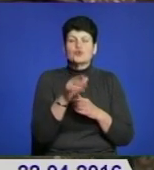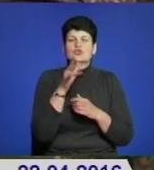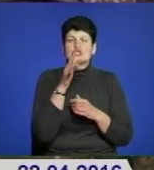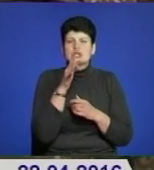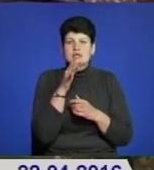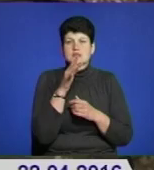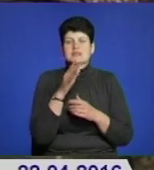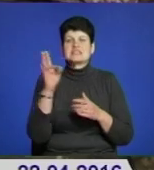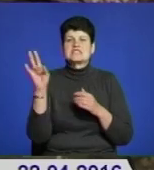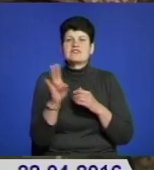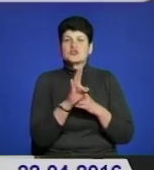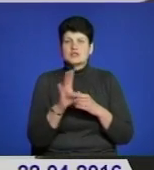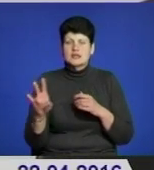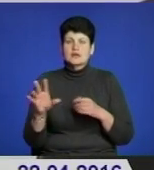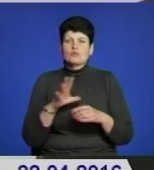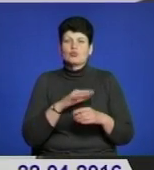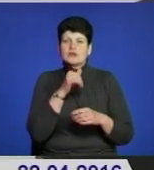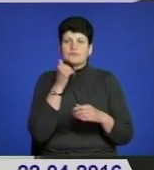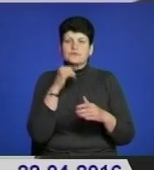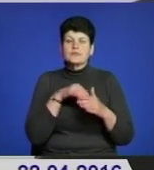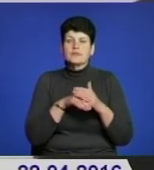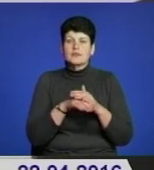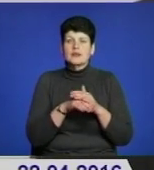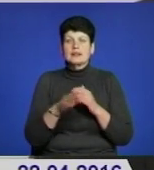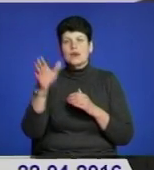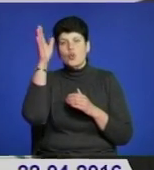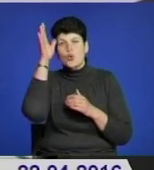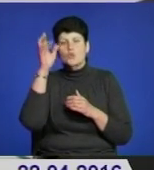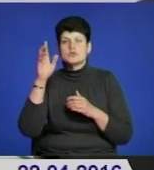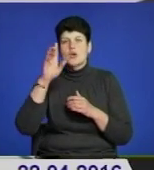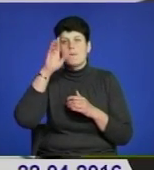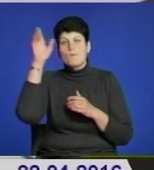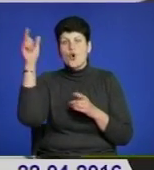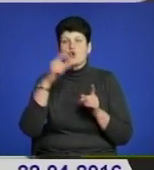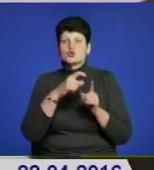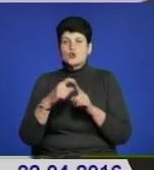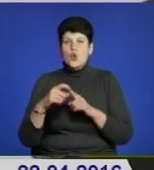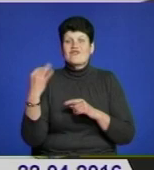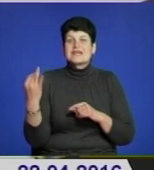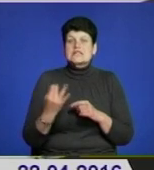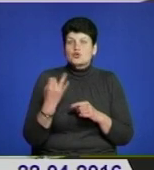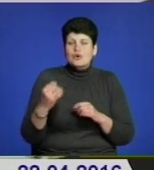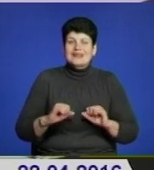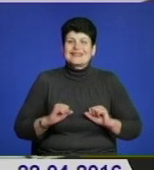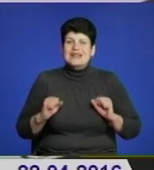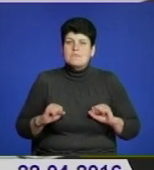у підпіллі. Науковці, богослови, історики намагаються